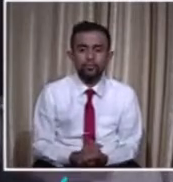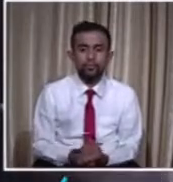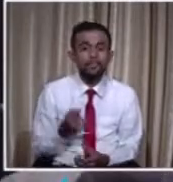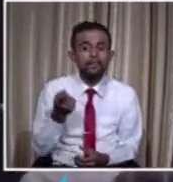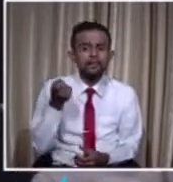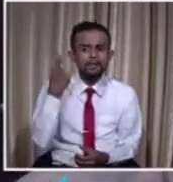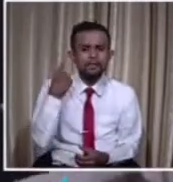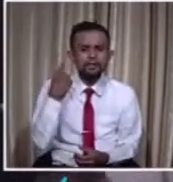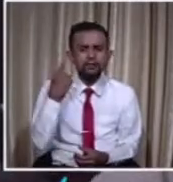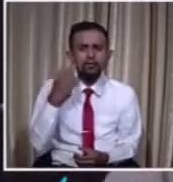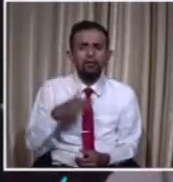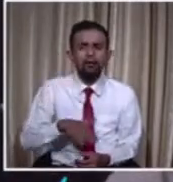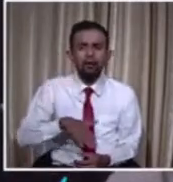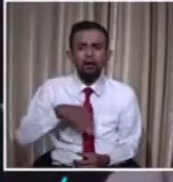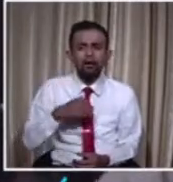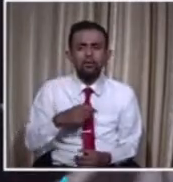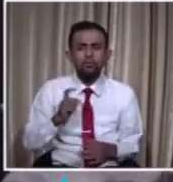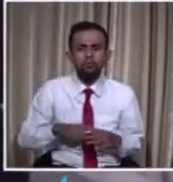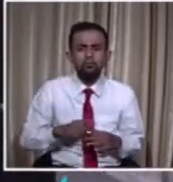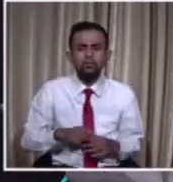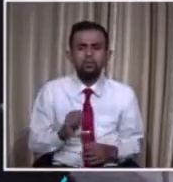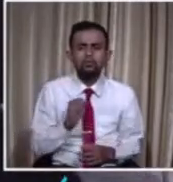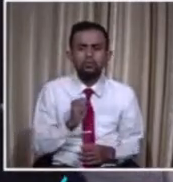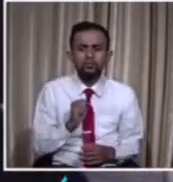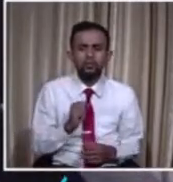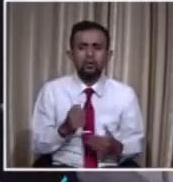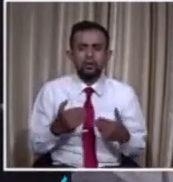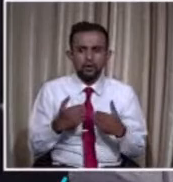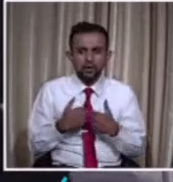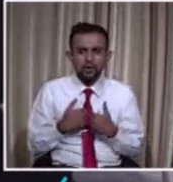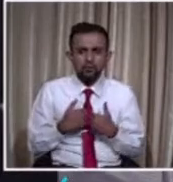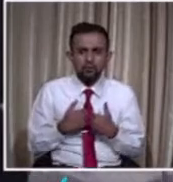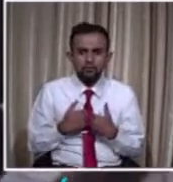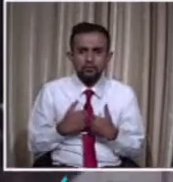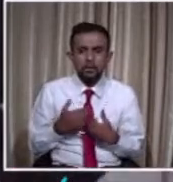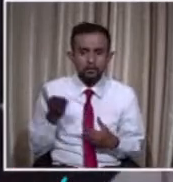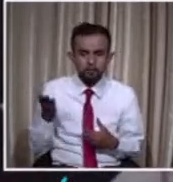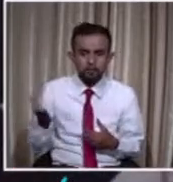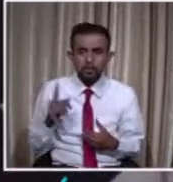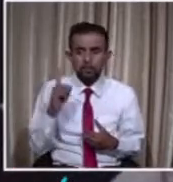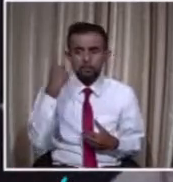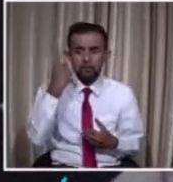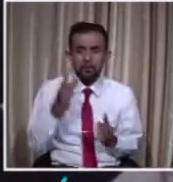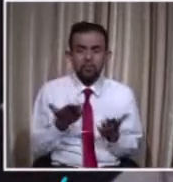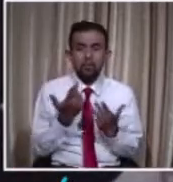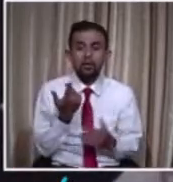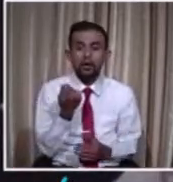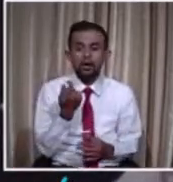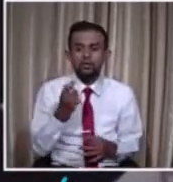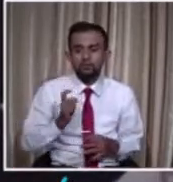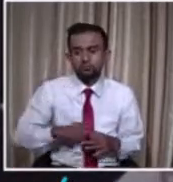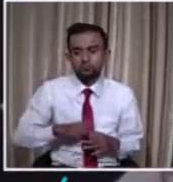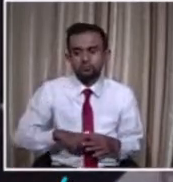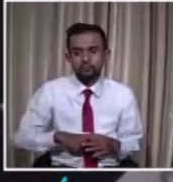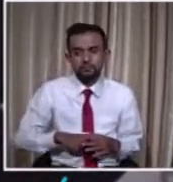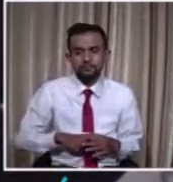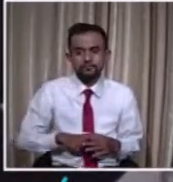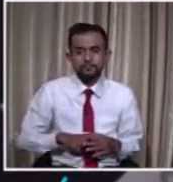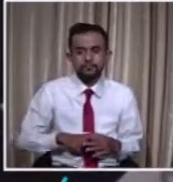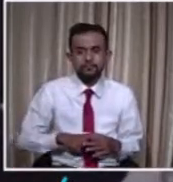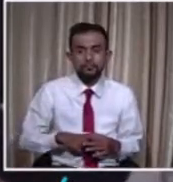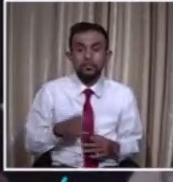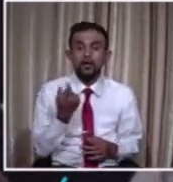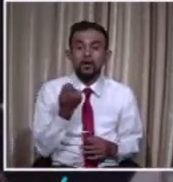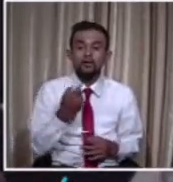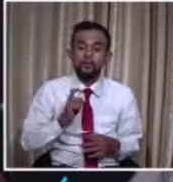wetcha situwimata mula piruna kohomada? Ape metana mulinma padan gatte aarthika prashnayak.